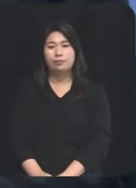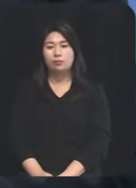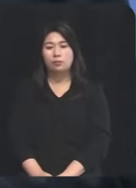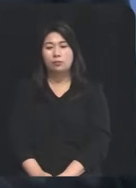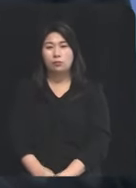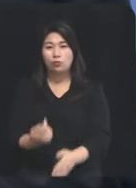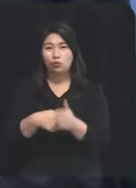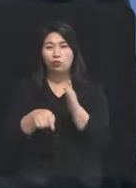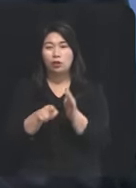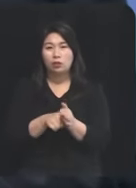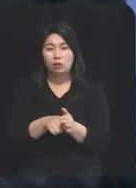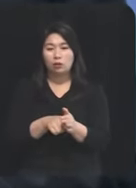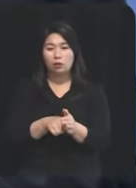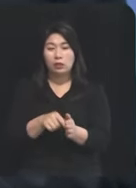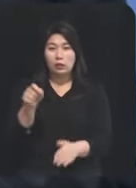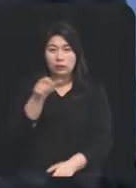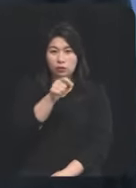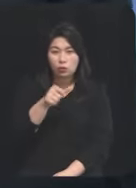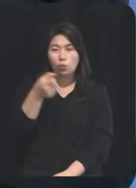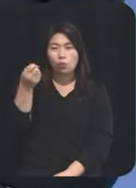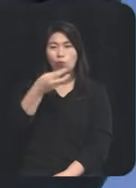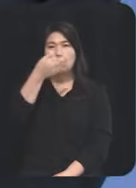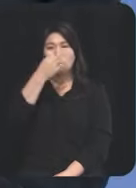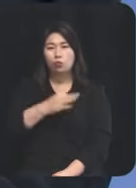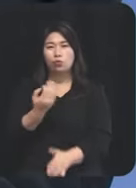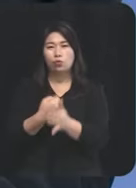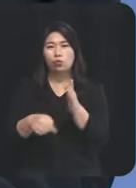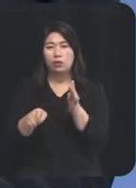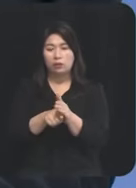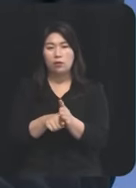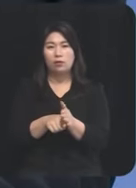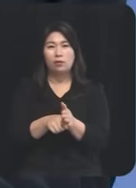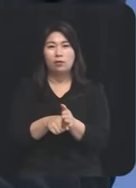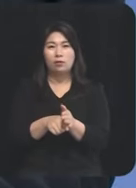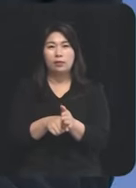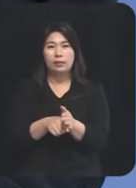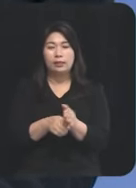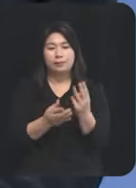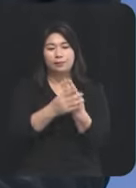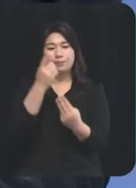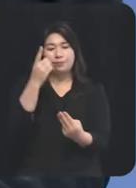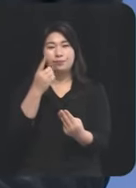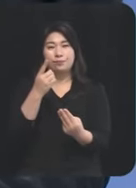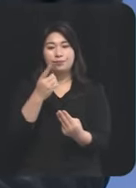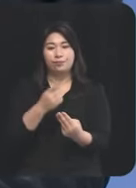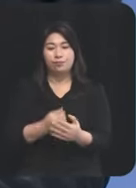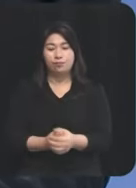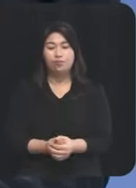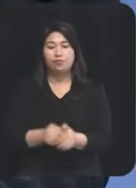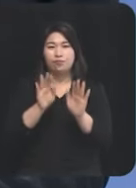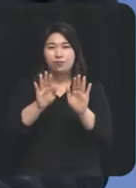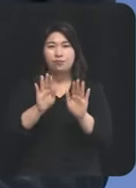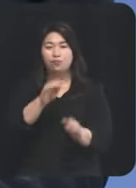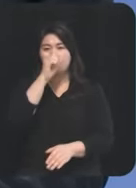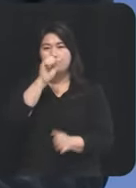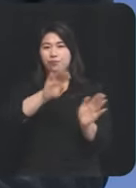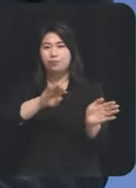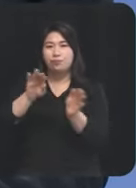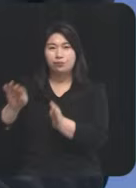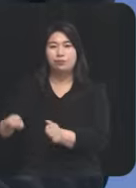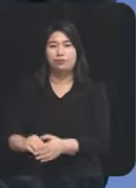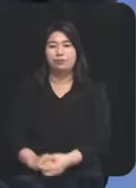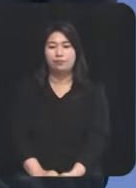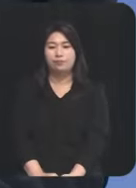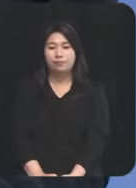신속성을 위해서 행정의 신속성 효율성을 강조하는 차원에서 단일 개최 문제로 갔는데 예, 좋습니다. 그